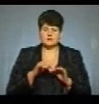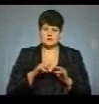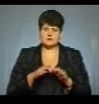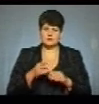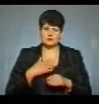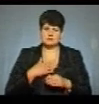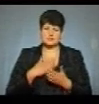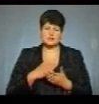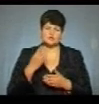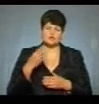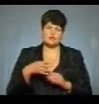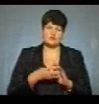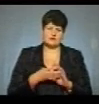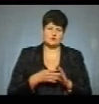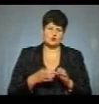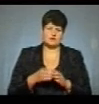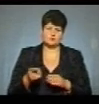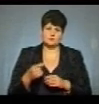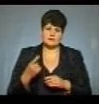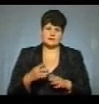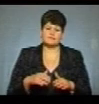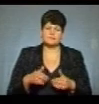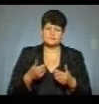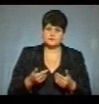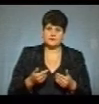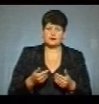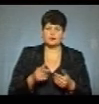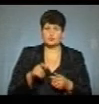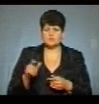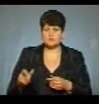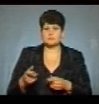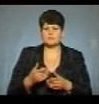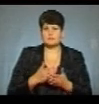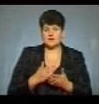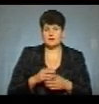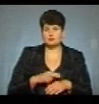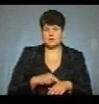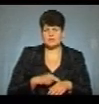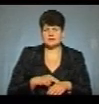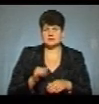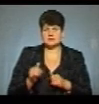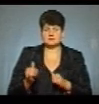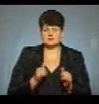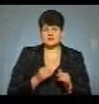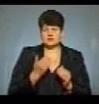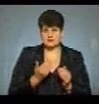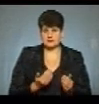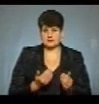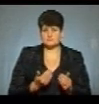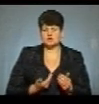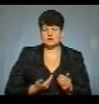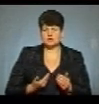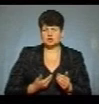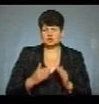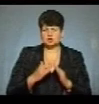на Тернопільщині. Власне, відбирати і надавати цих людей для громади мала би поліція і забезпечувати їм житло